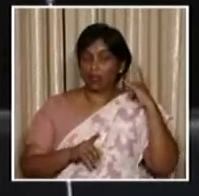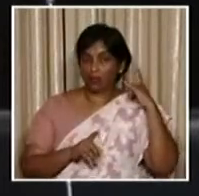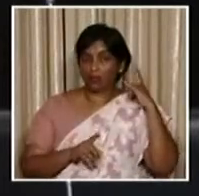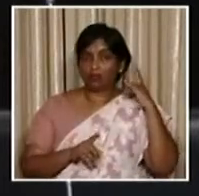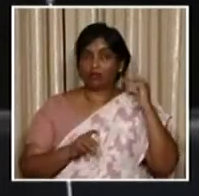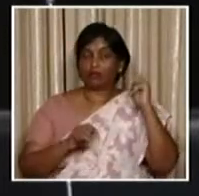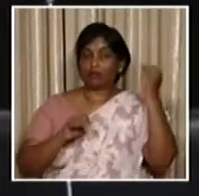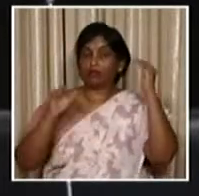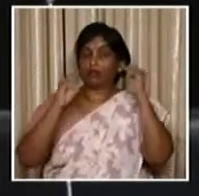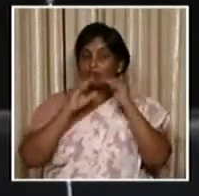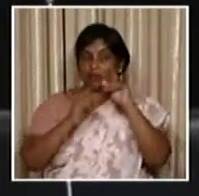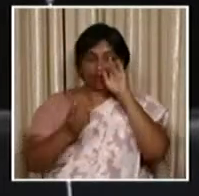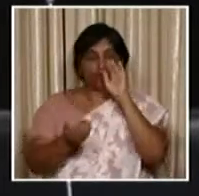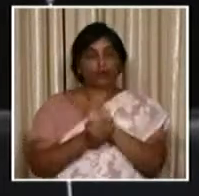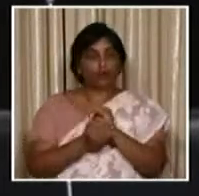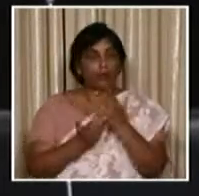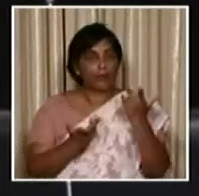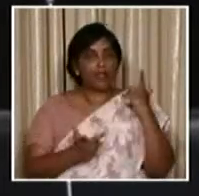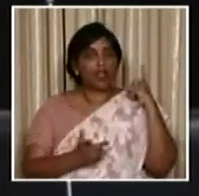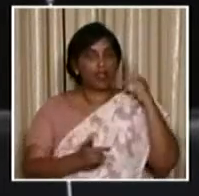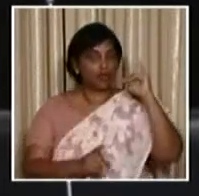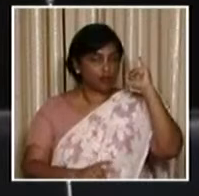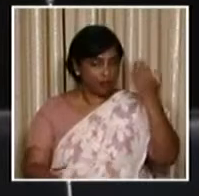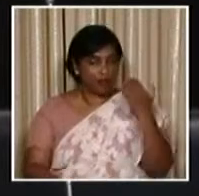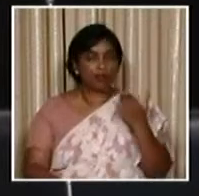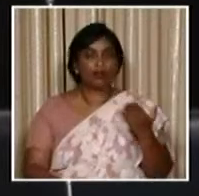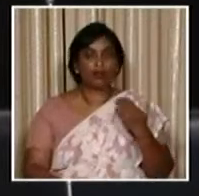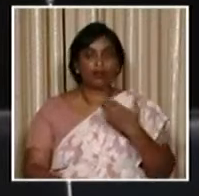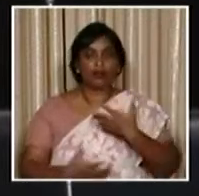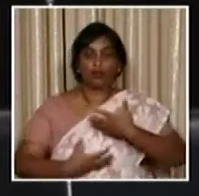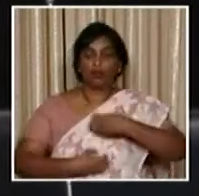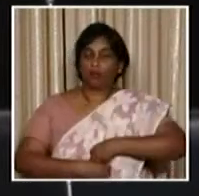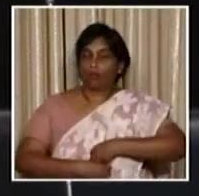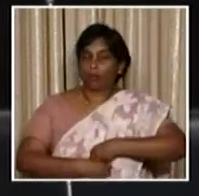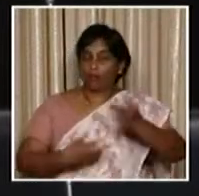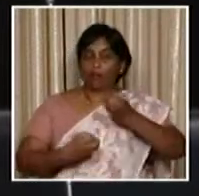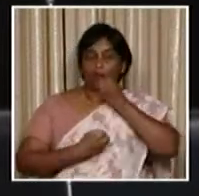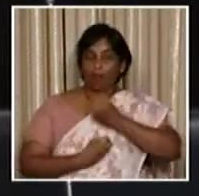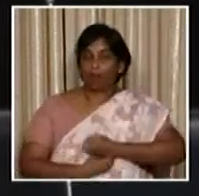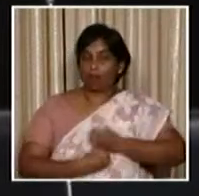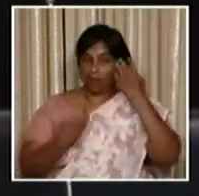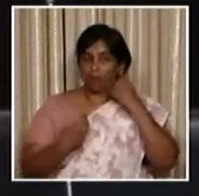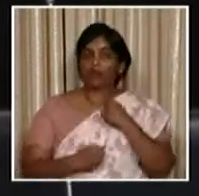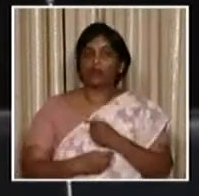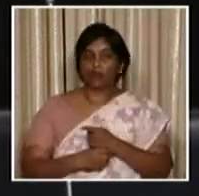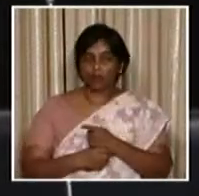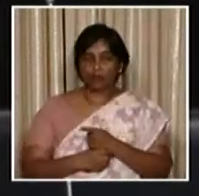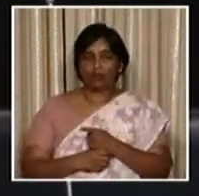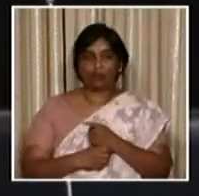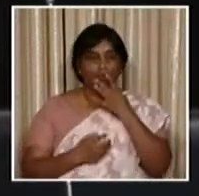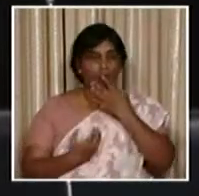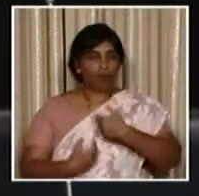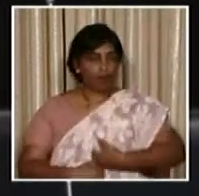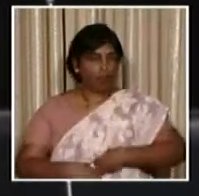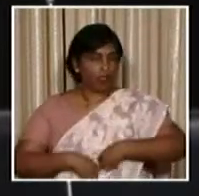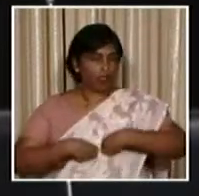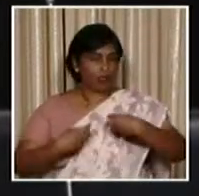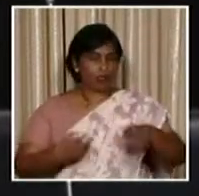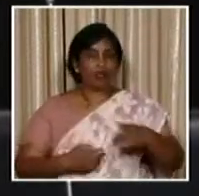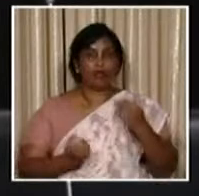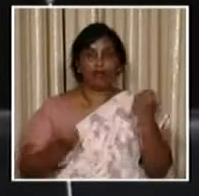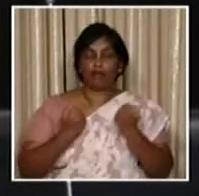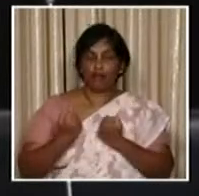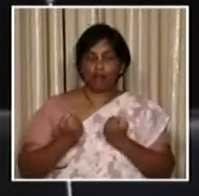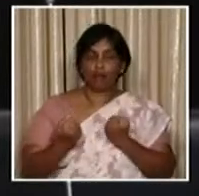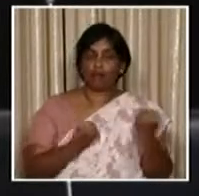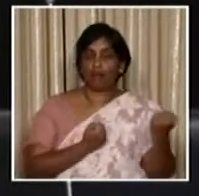හමුදා මූලස්ථානේ රැක ගන්න බැරි හමුදාපති බඩවැල් එළියට එන්න බෝම්බ වැදිලා බඩවැල් ගෙනිච්ච එක